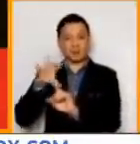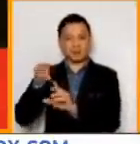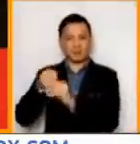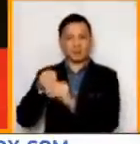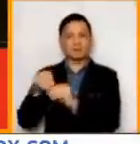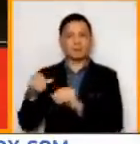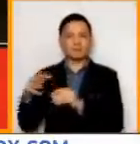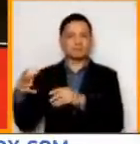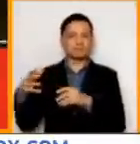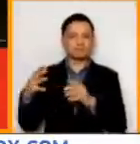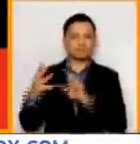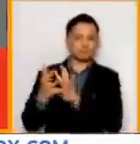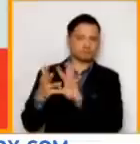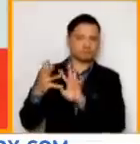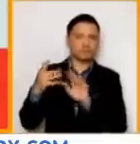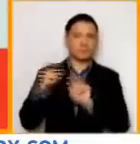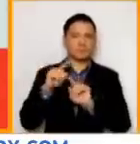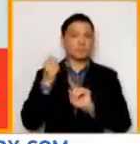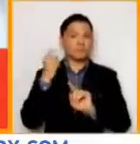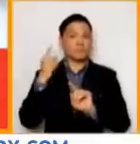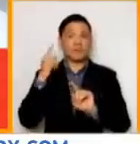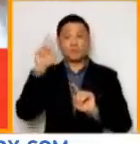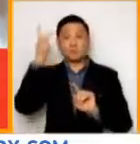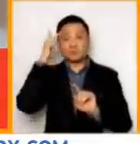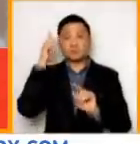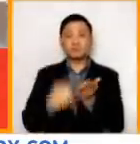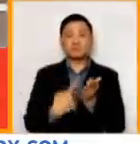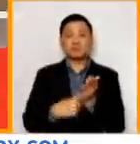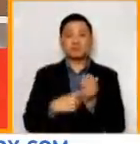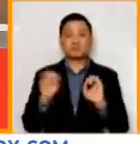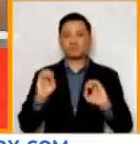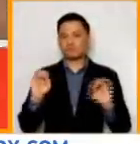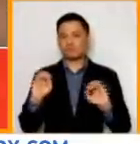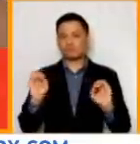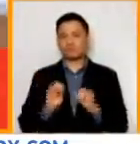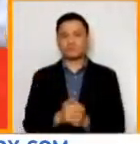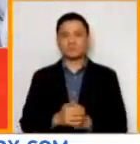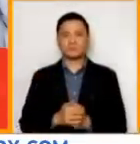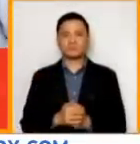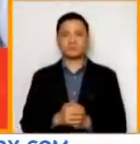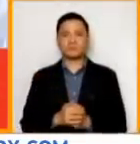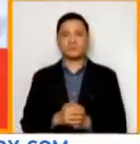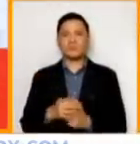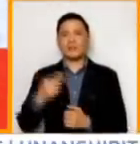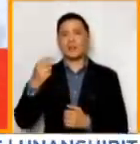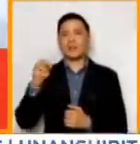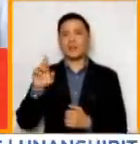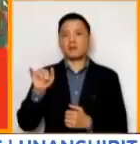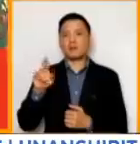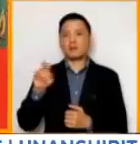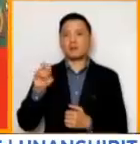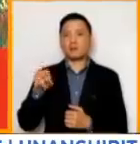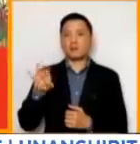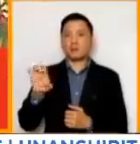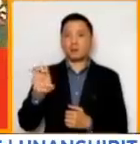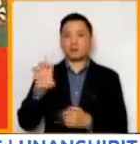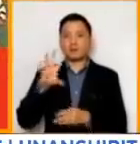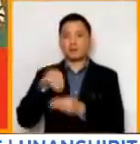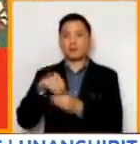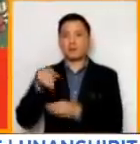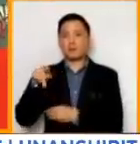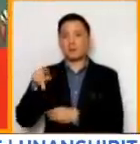raw natalakay ang politika. Dumating din sa pagpupulong si Secretary Harry Roque na miyembro raw ng PRP.